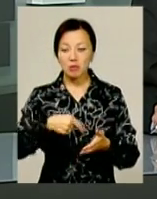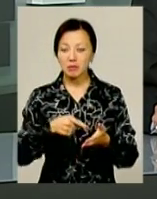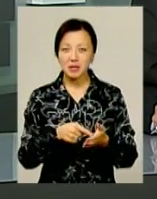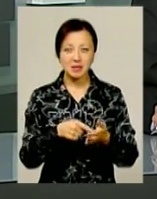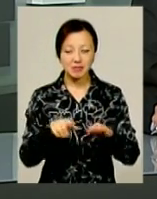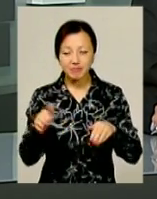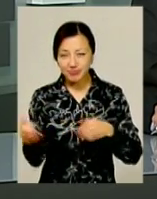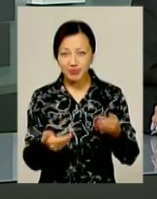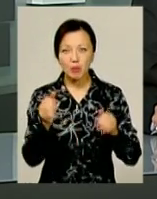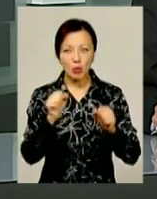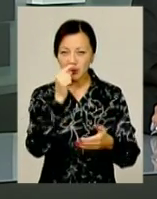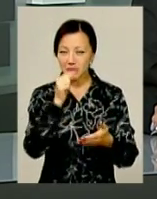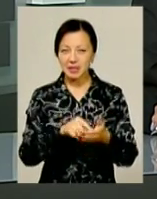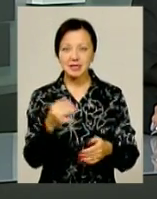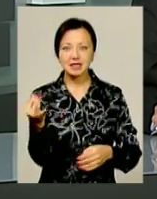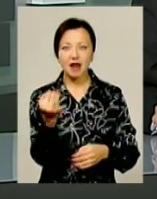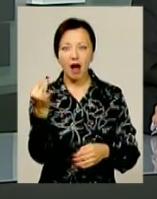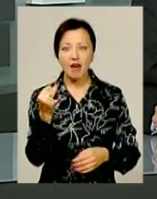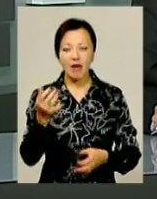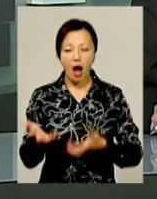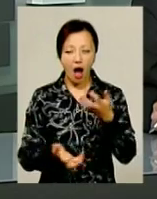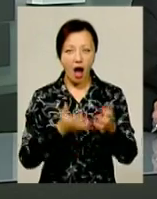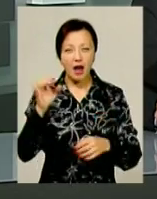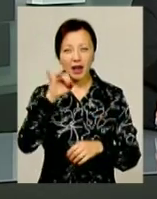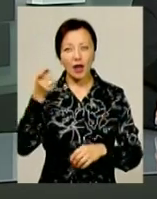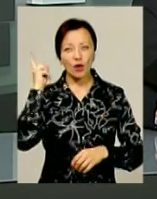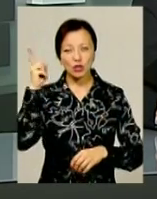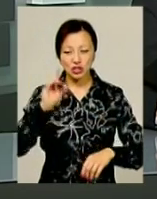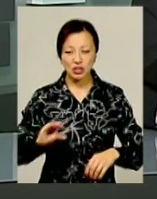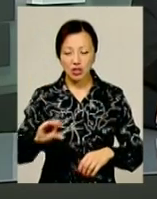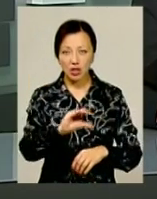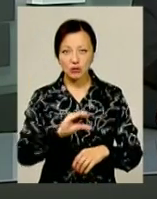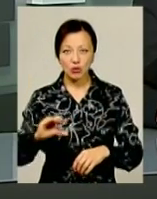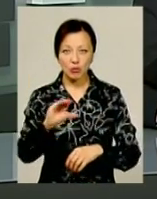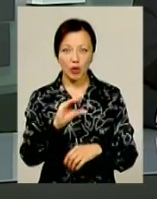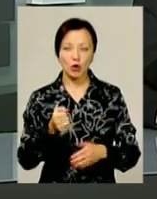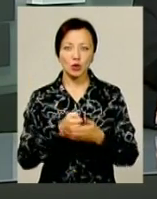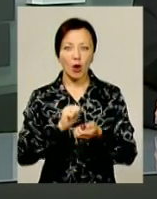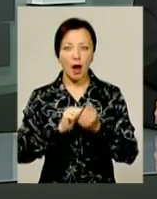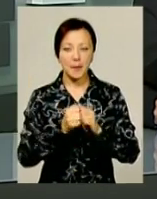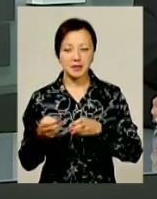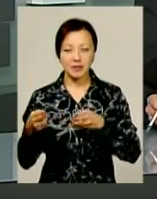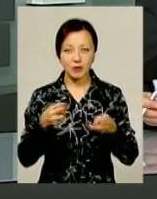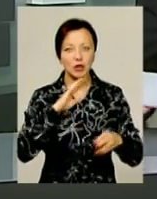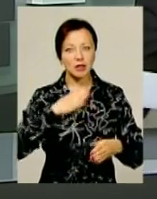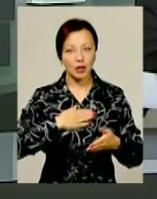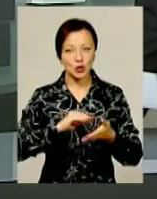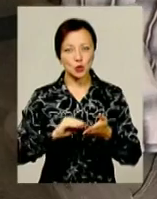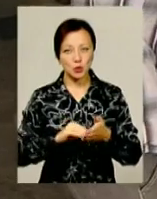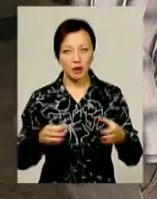натрапити на цікаві археологічні нашарування. Аби побачити цю унікальну знахідку, до Кам'янця вирушили наші журналісти.